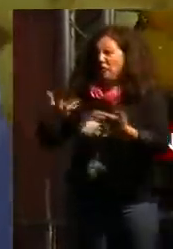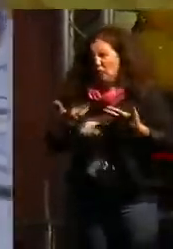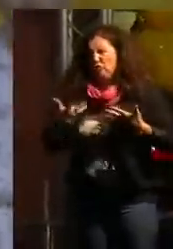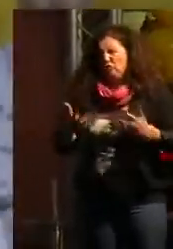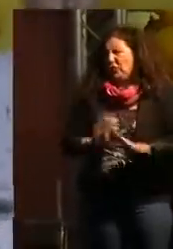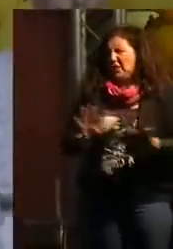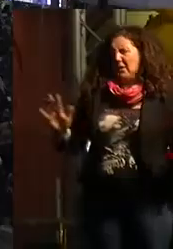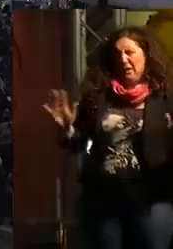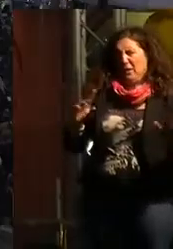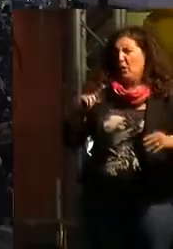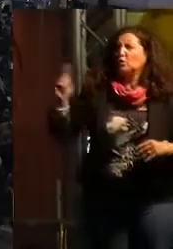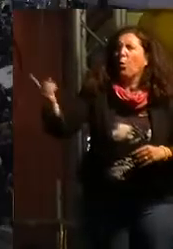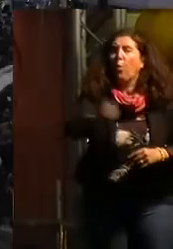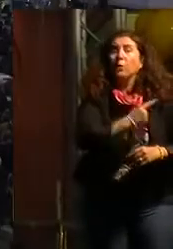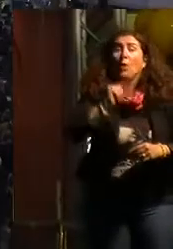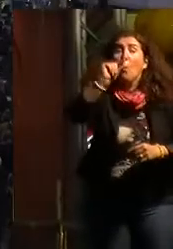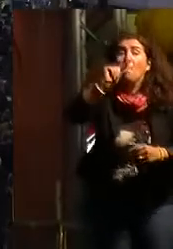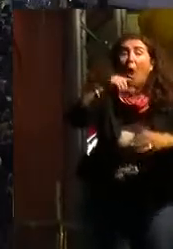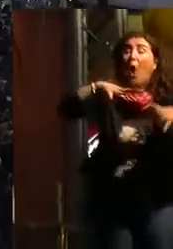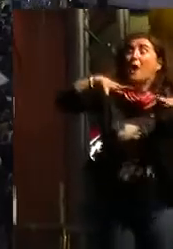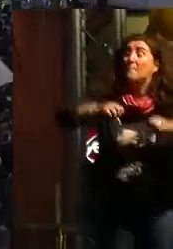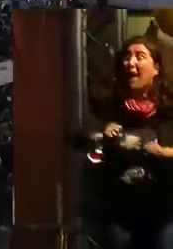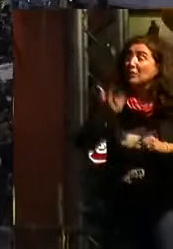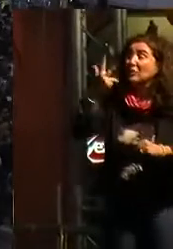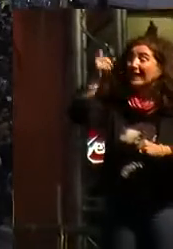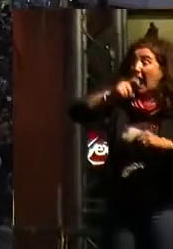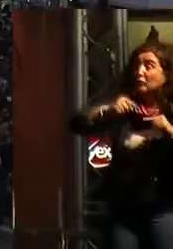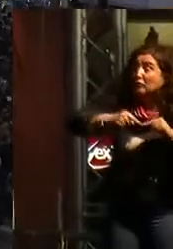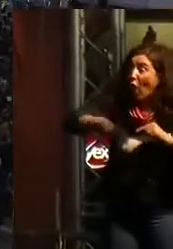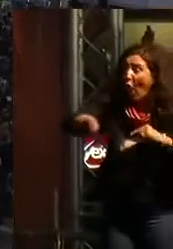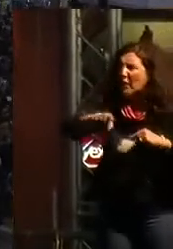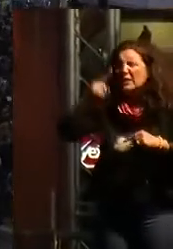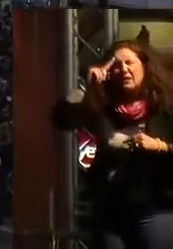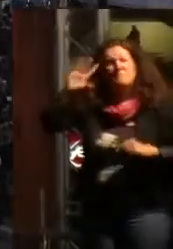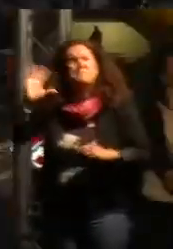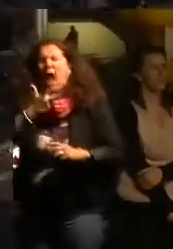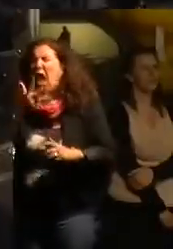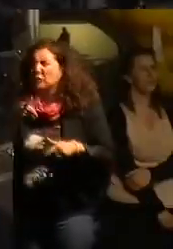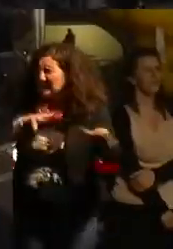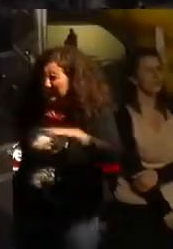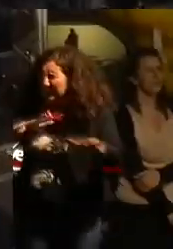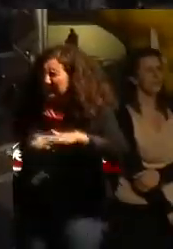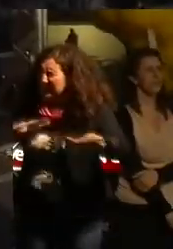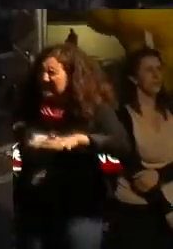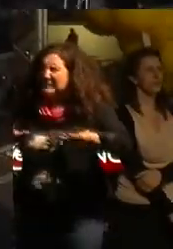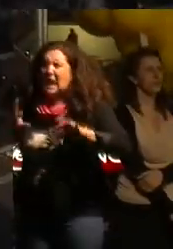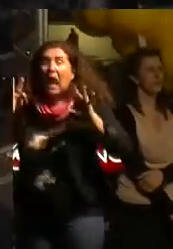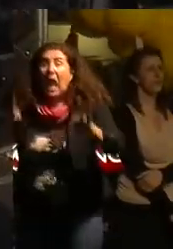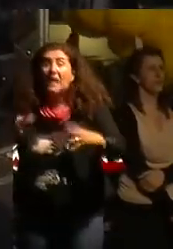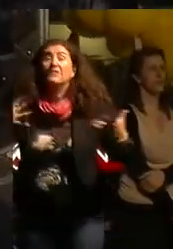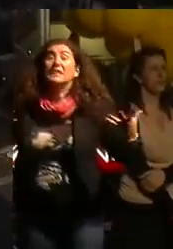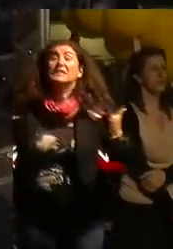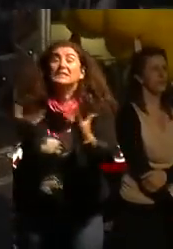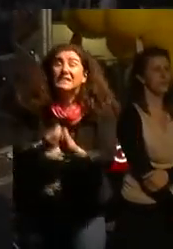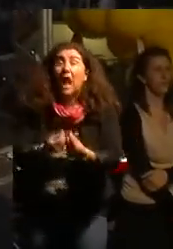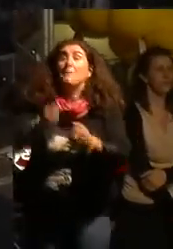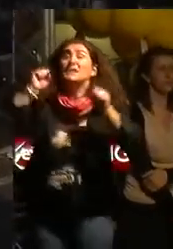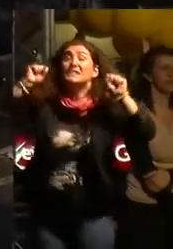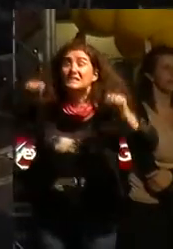tutti quanti un po' di impegno e in questi 3 giorni impazzite, fate qualcosa per fare capire a questa gente che insieme si può davvero